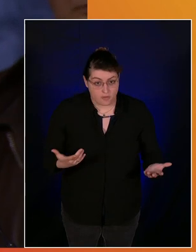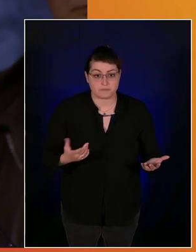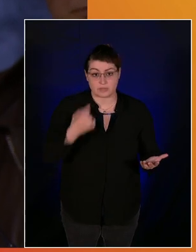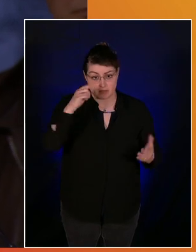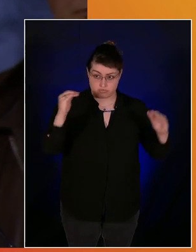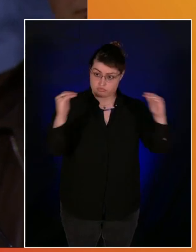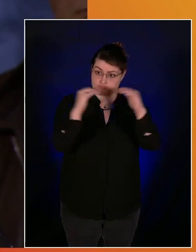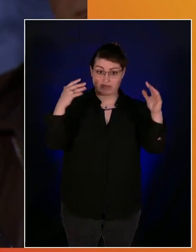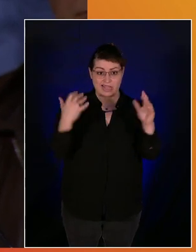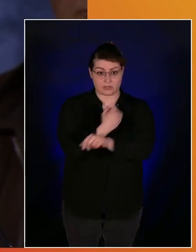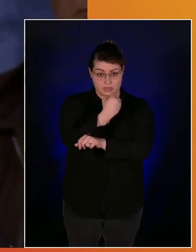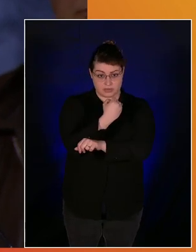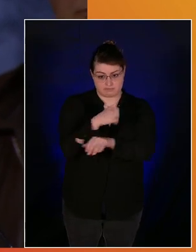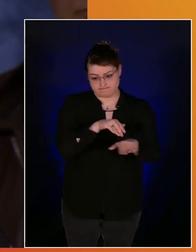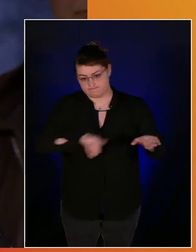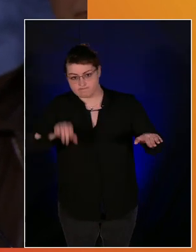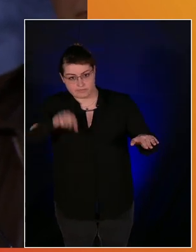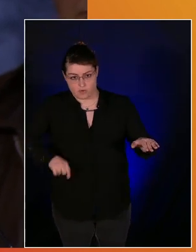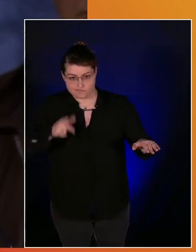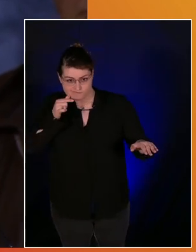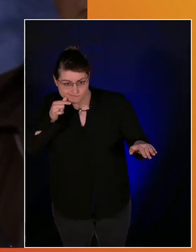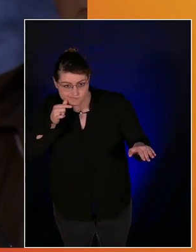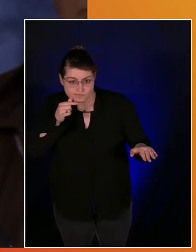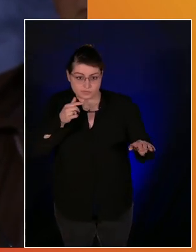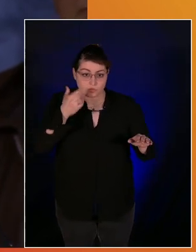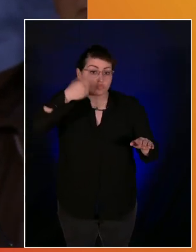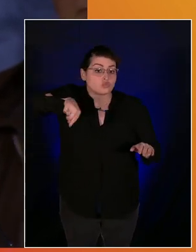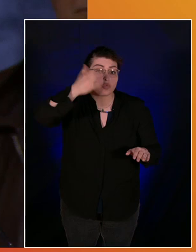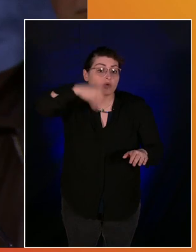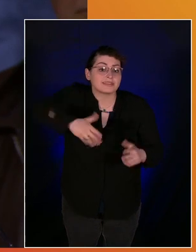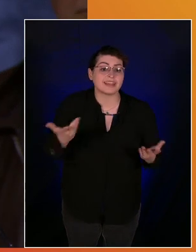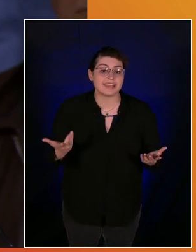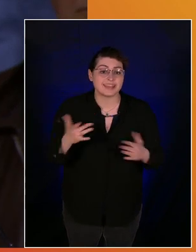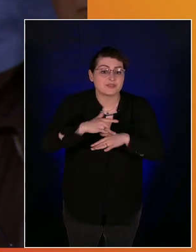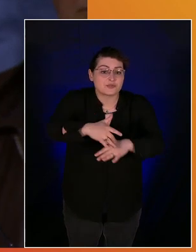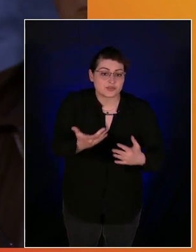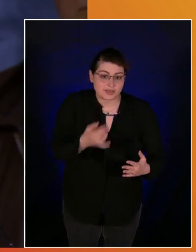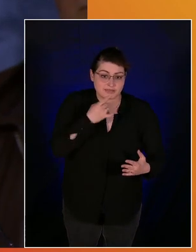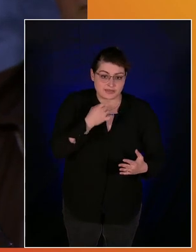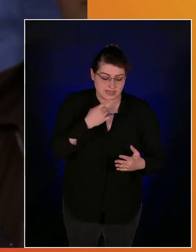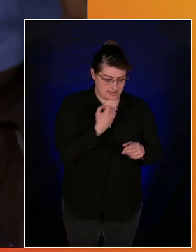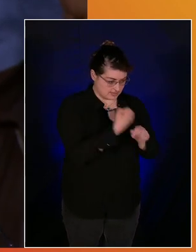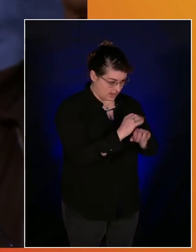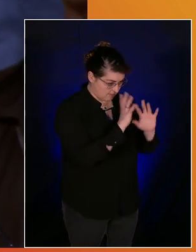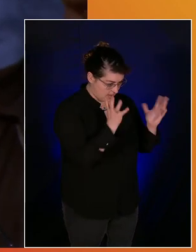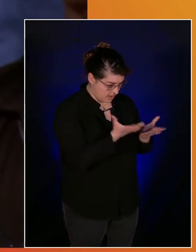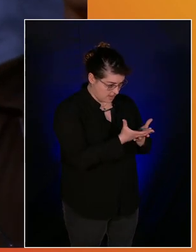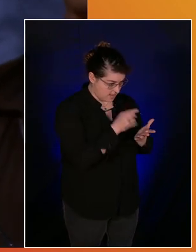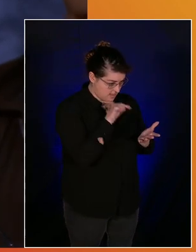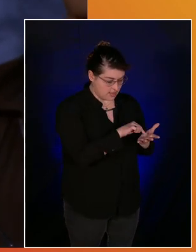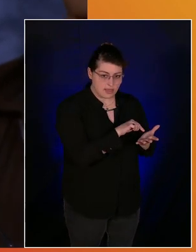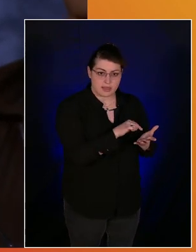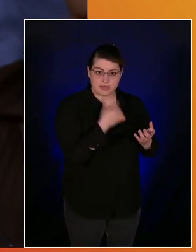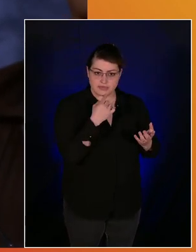pour réussir à faire ça, eh bien, il faut travailler à partir de ce que nous savons faire, c'est-à-dire partir du travail, partir